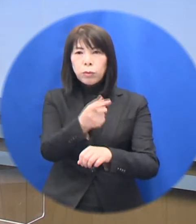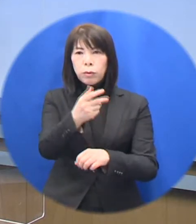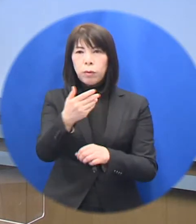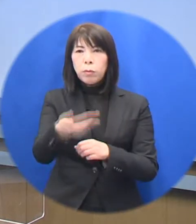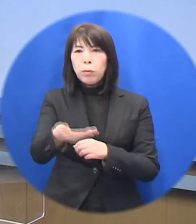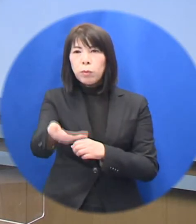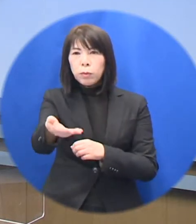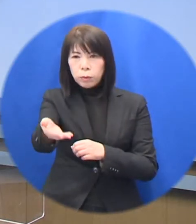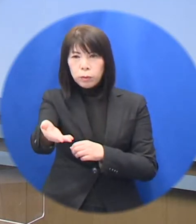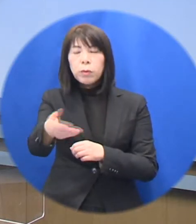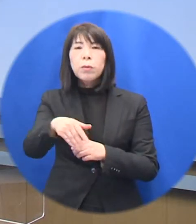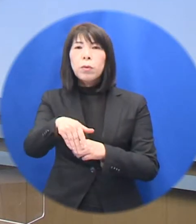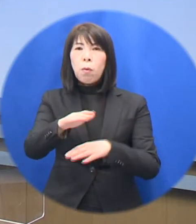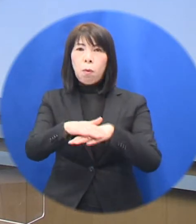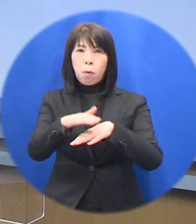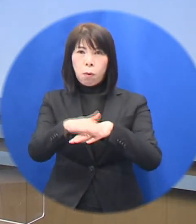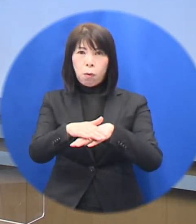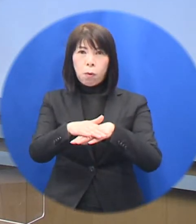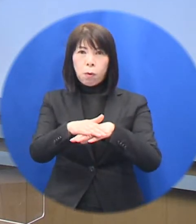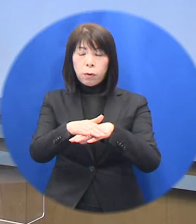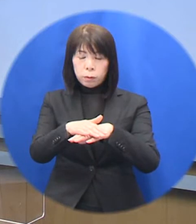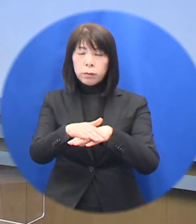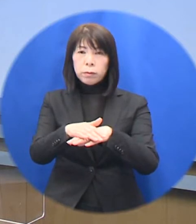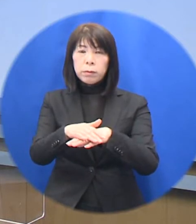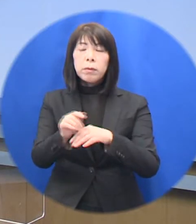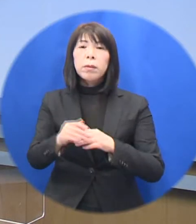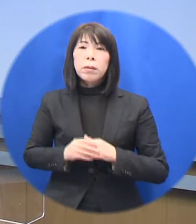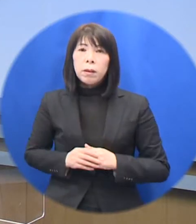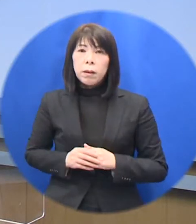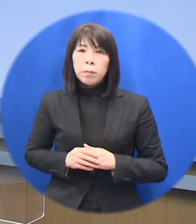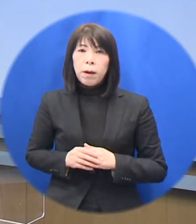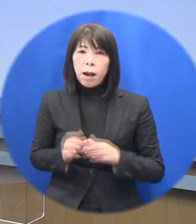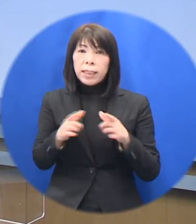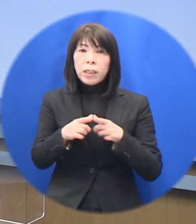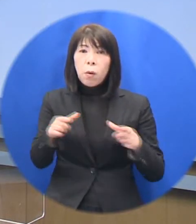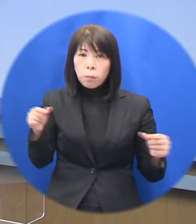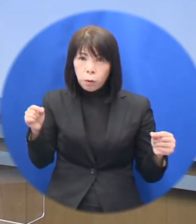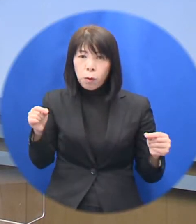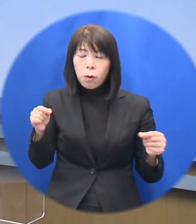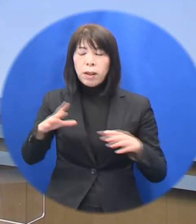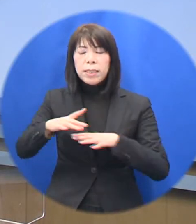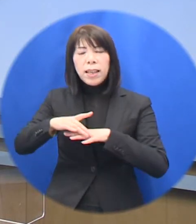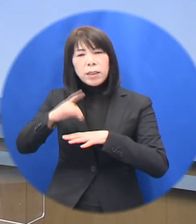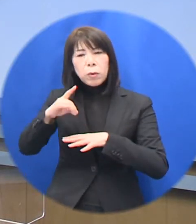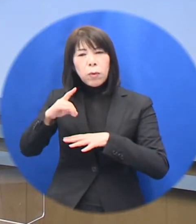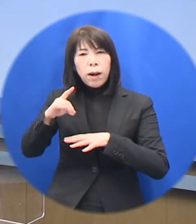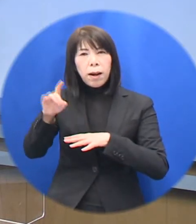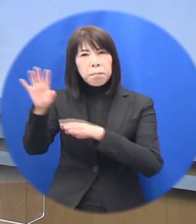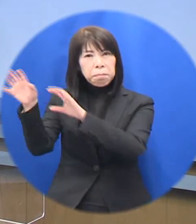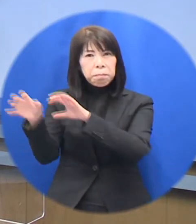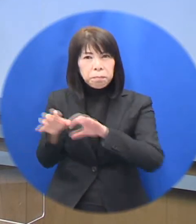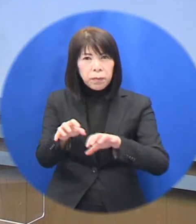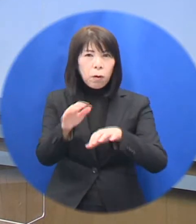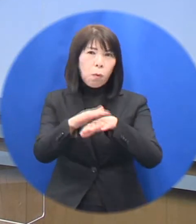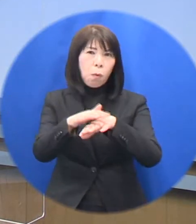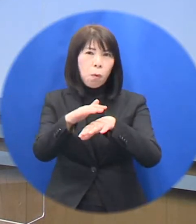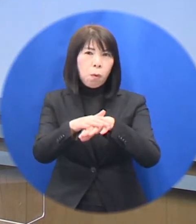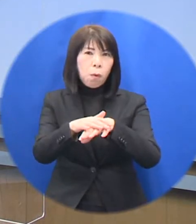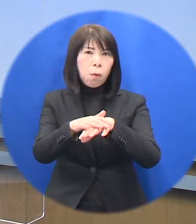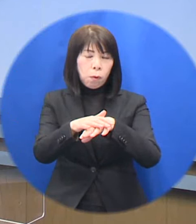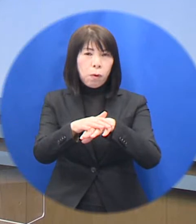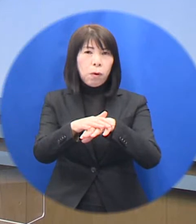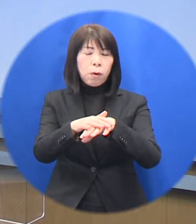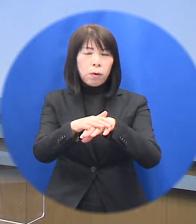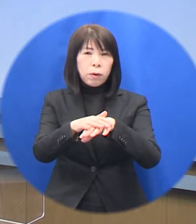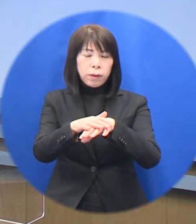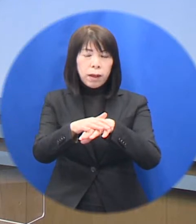に打つというのが、まあ、主流なんですね。でまあ、国の方もですね、当初はそういった集団接種会場というのところで